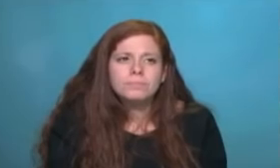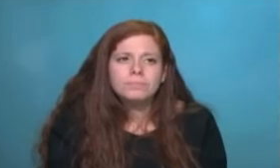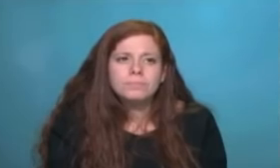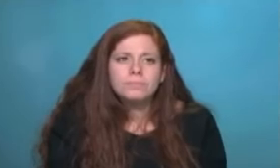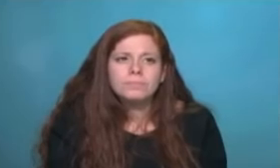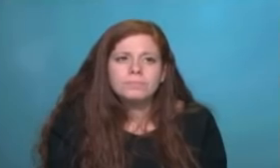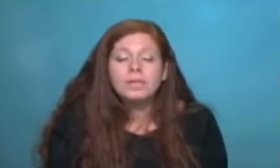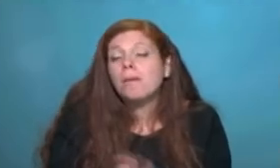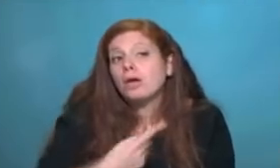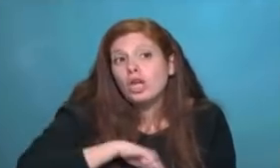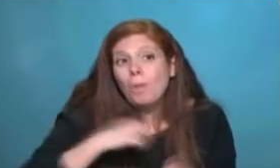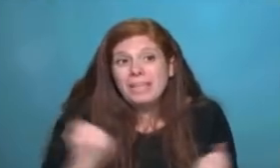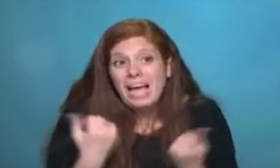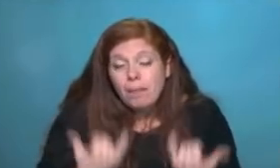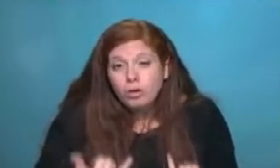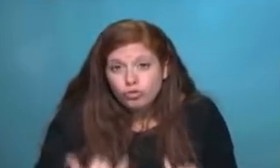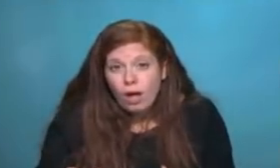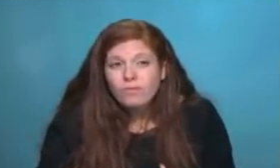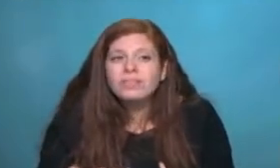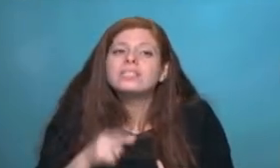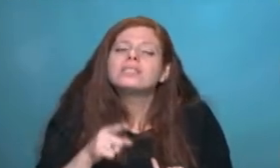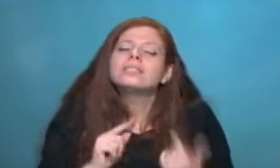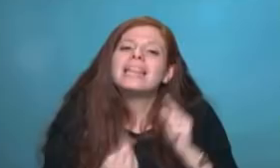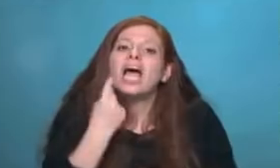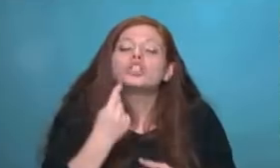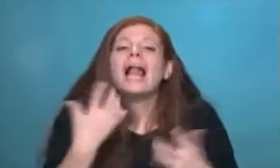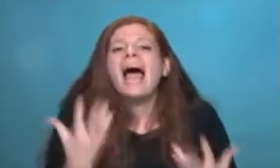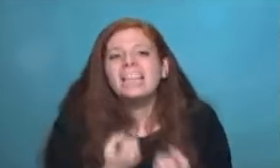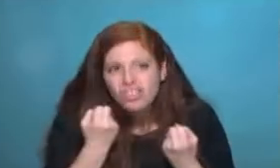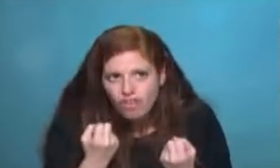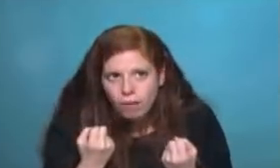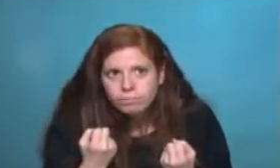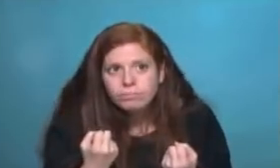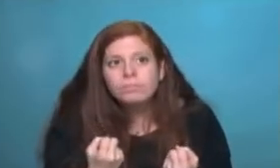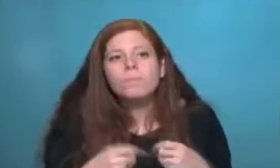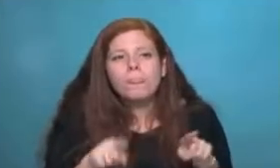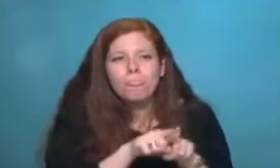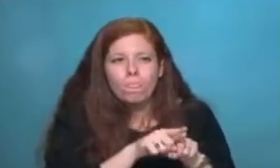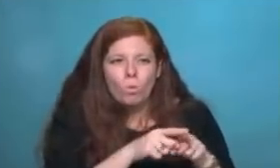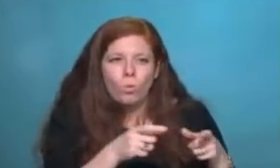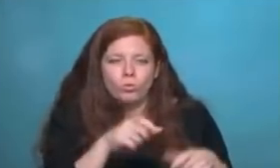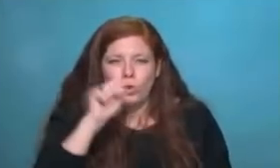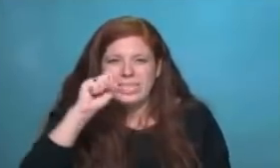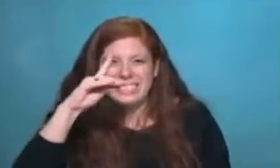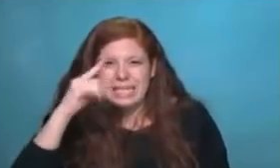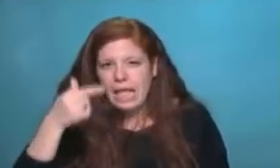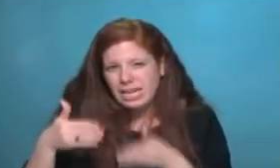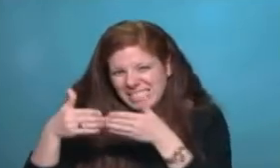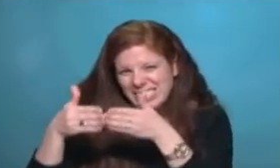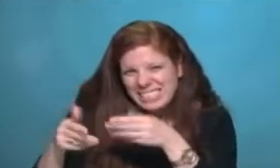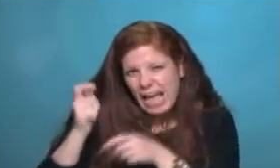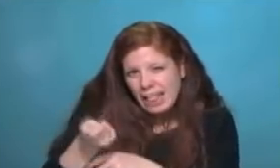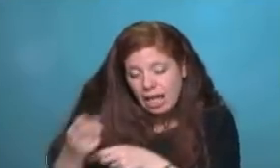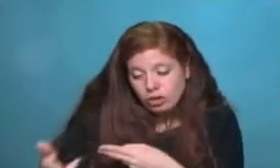מה שאנחנו מתארגנים פה עכשיו זה תרחיש של חטיפה. אותו סדג שמגיע ונצמד אלינו לדופן